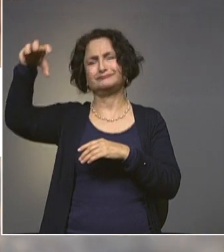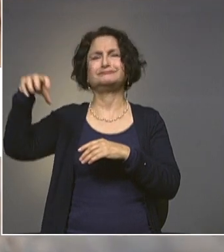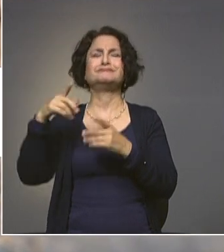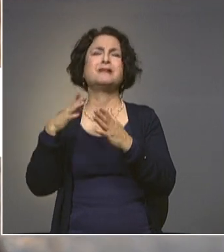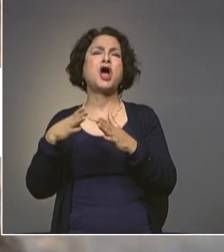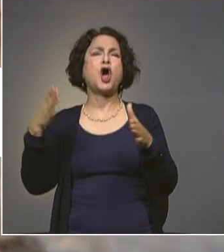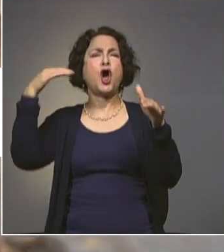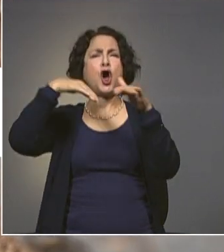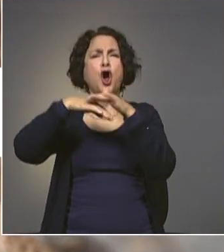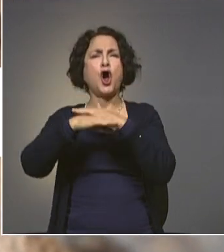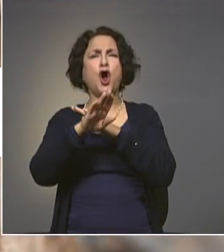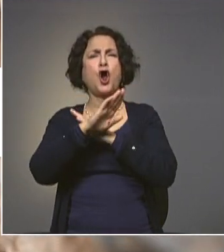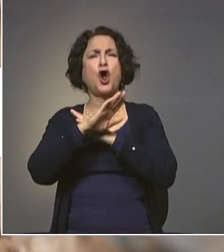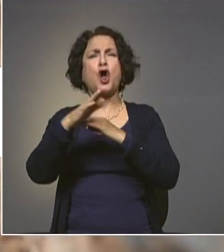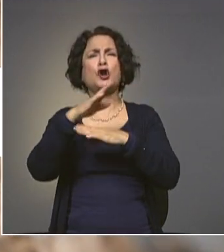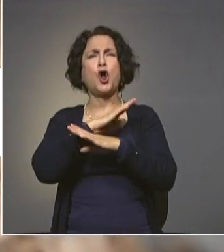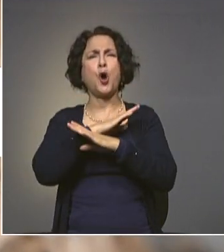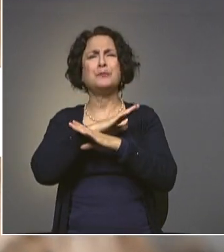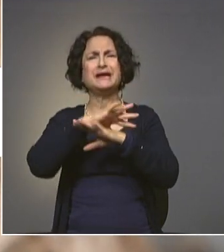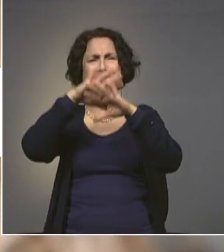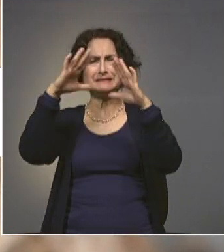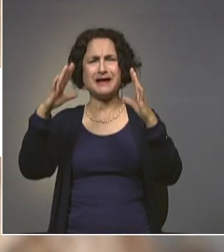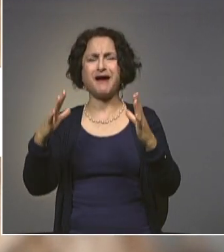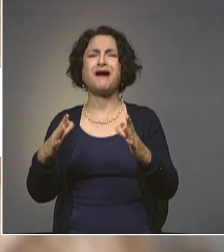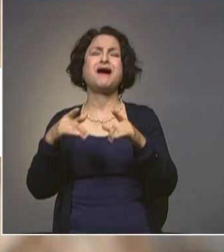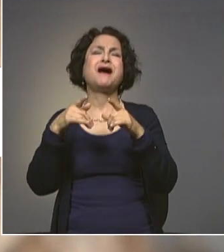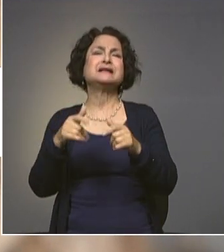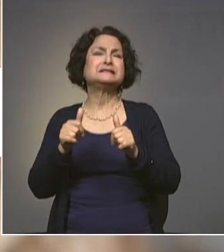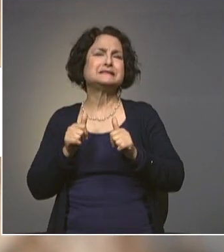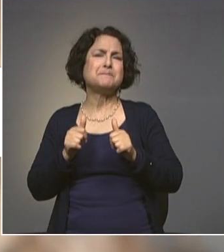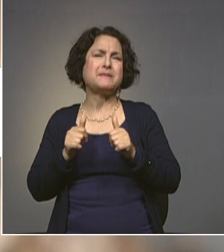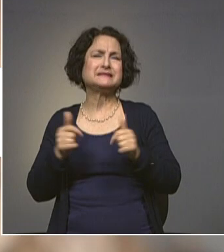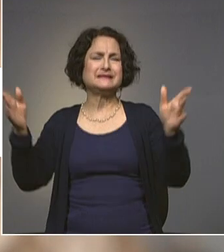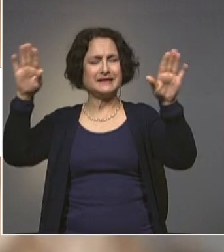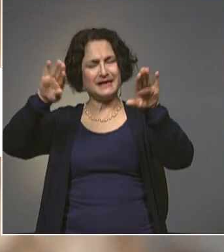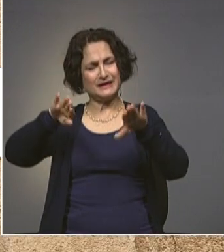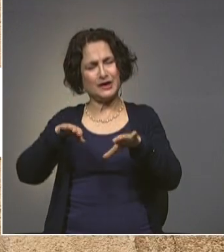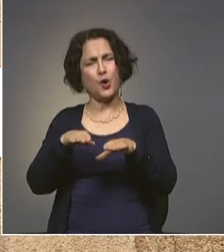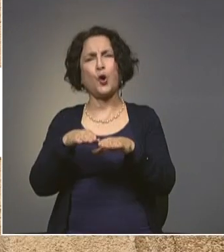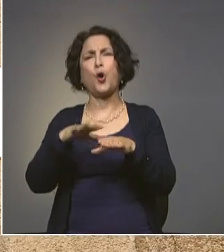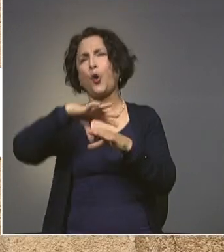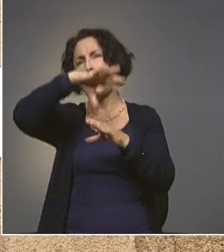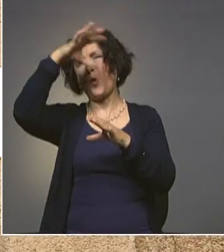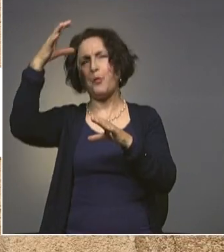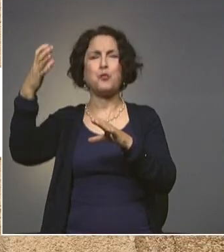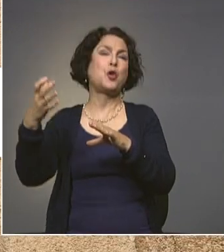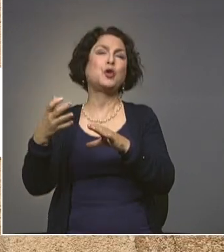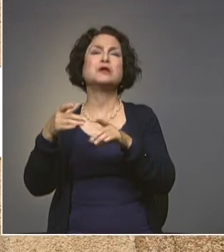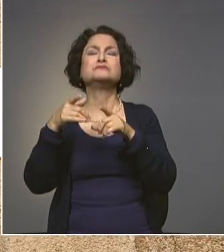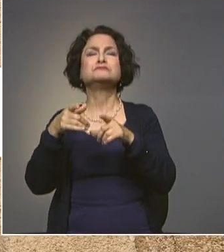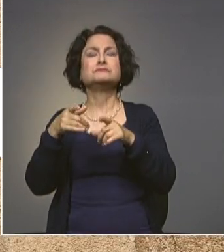Гробницата Грифони е най-големият и най-добре запазен каменен купол в долината на тракийските царе, впечатляващ с